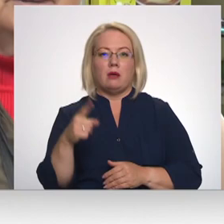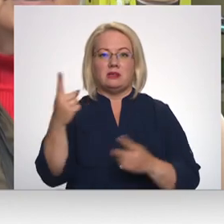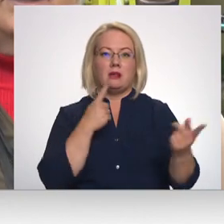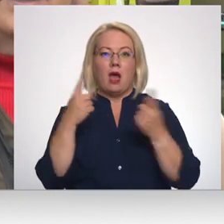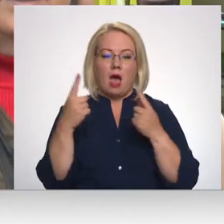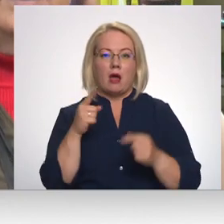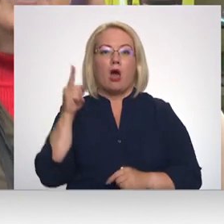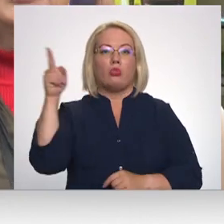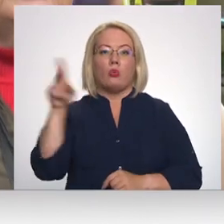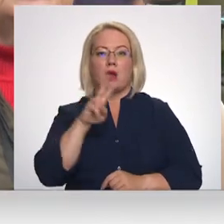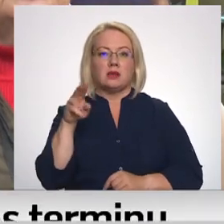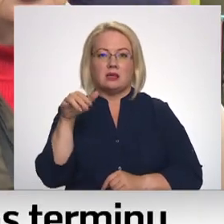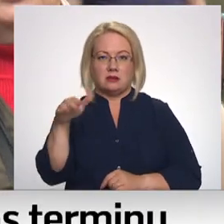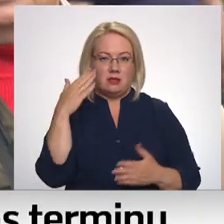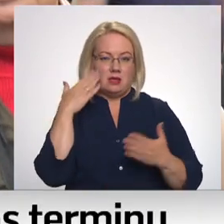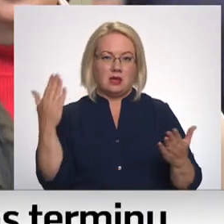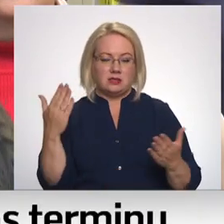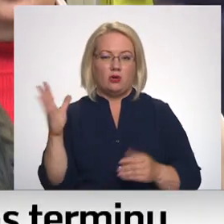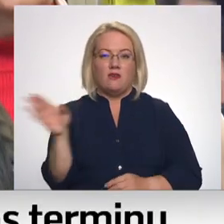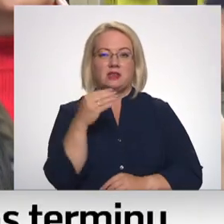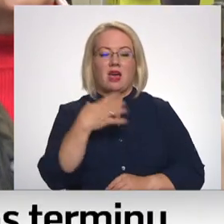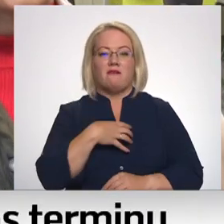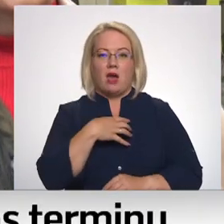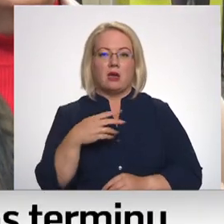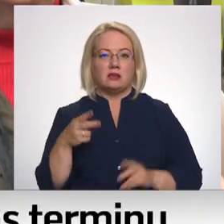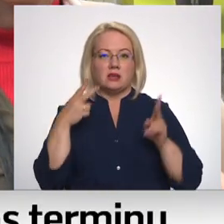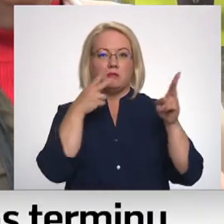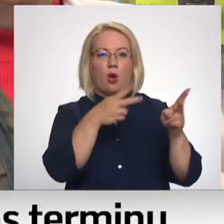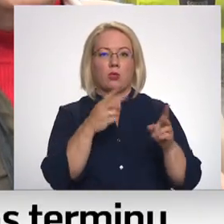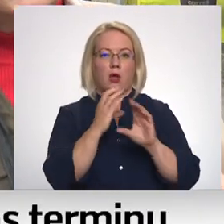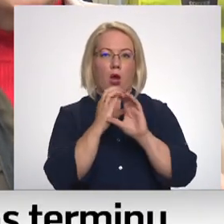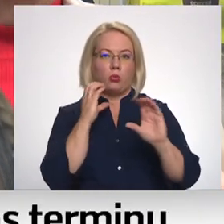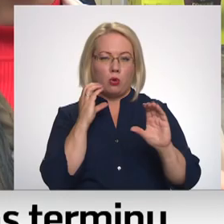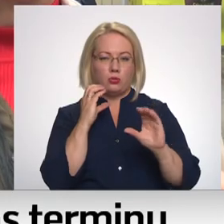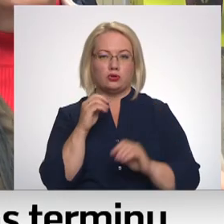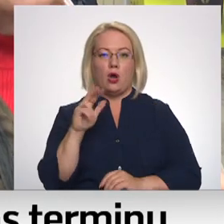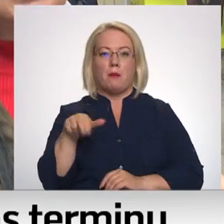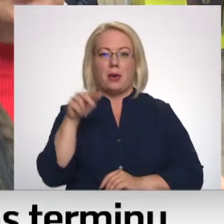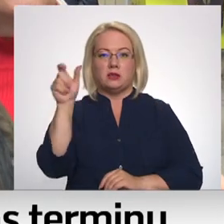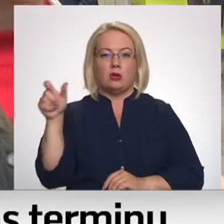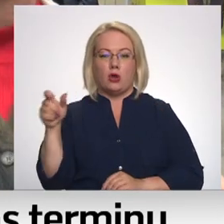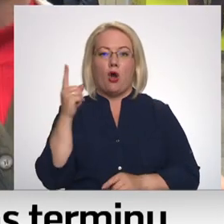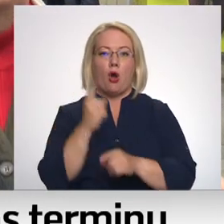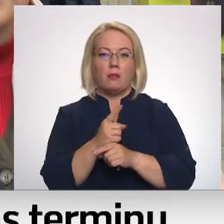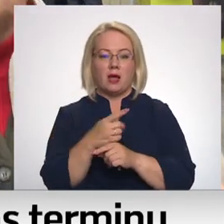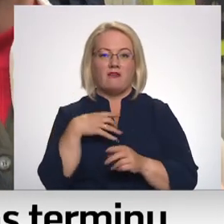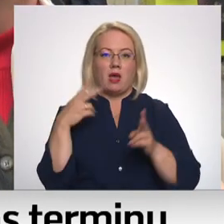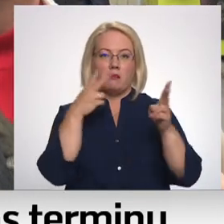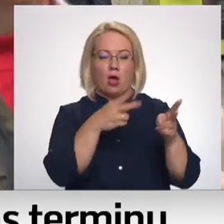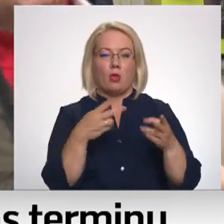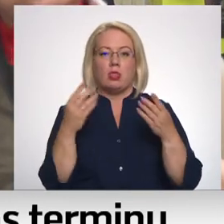kas tur iet. Visiem vajadzēja braukt ar autobusu, bet pensionāriem obligāti vajadzēja braukt, naudas